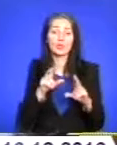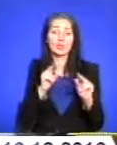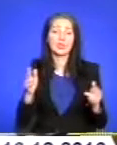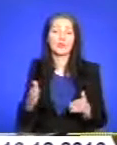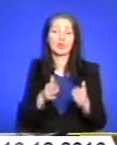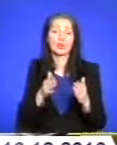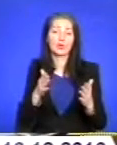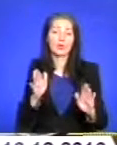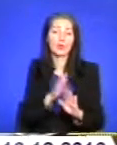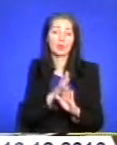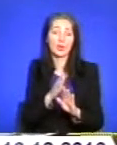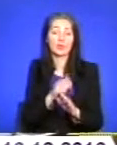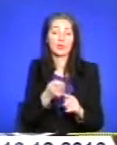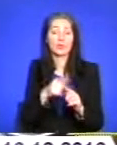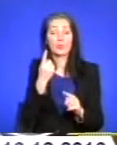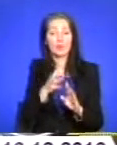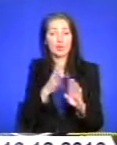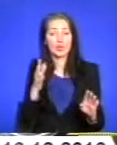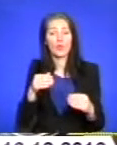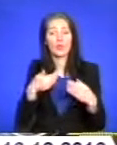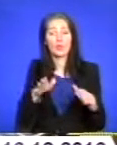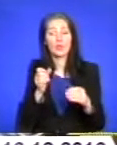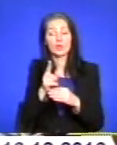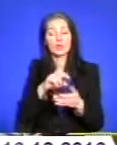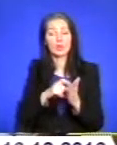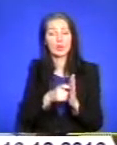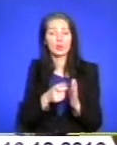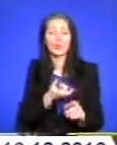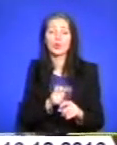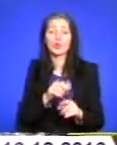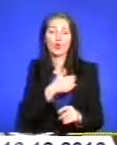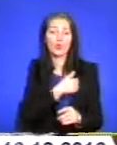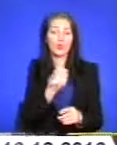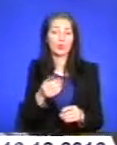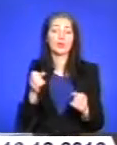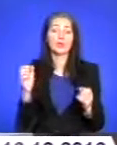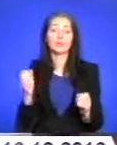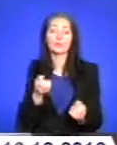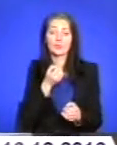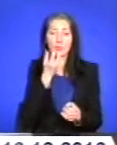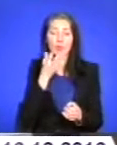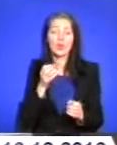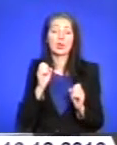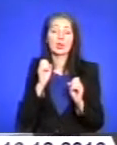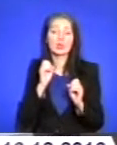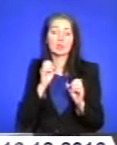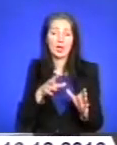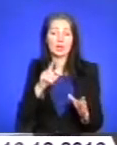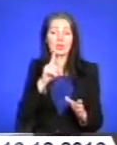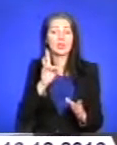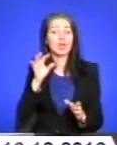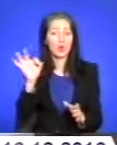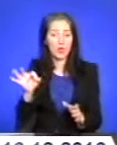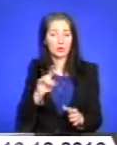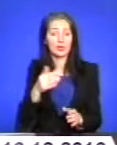Це в першу чергу випускникам 11 класу, бо дуже хочу, щоб вони успішно здали ЗНО. Хочу,